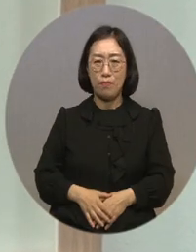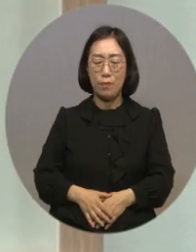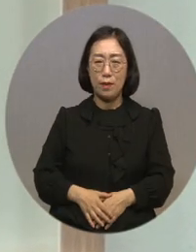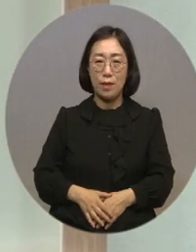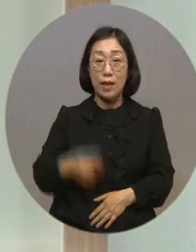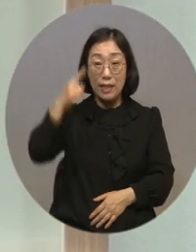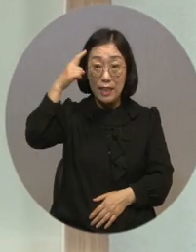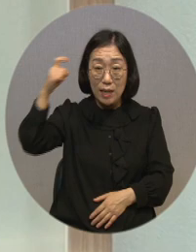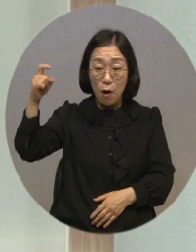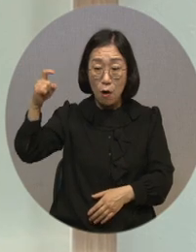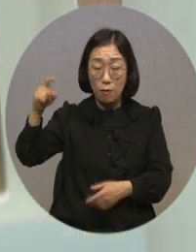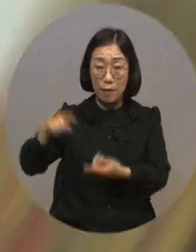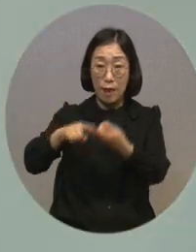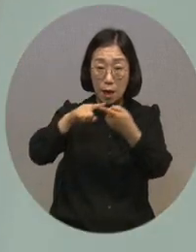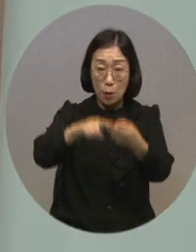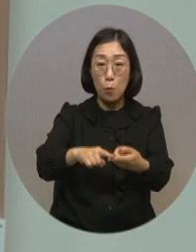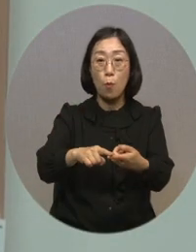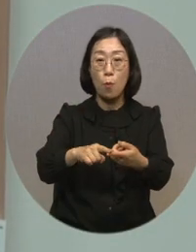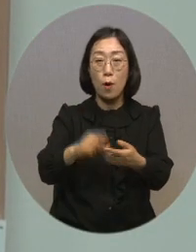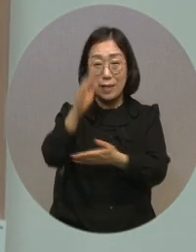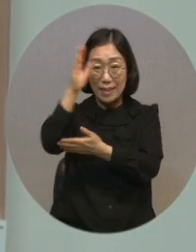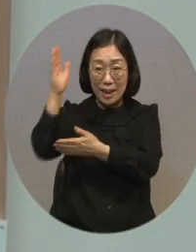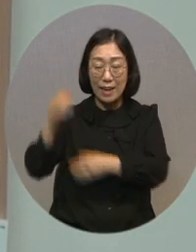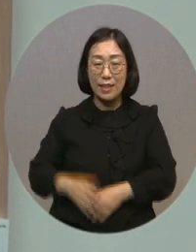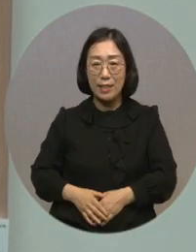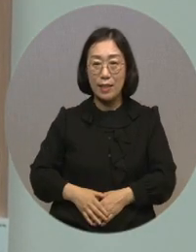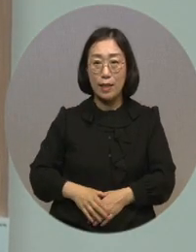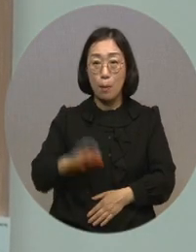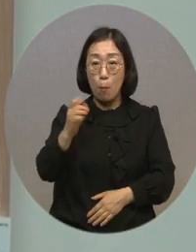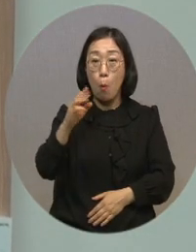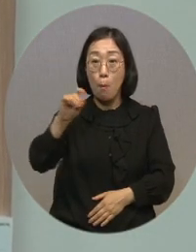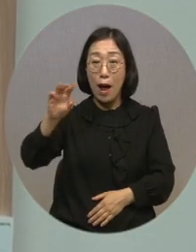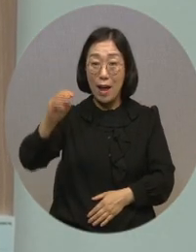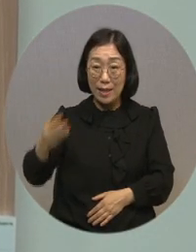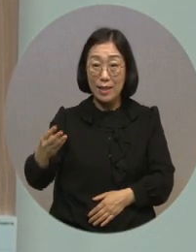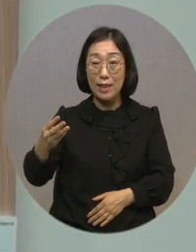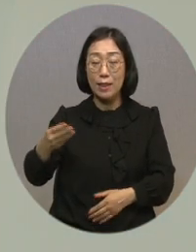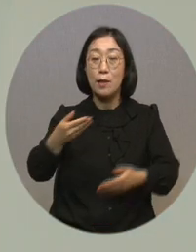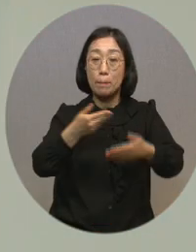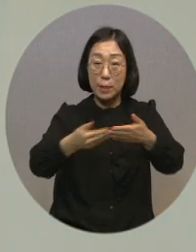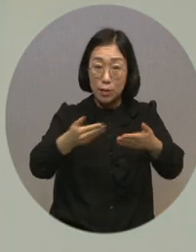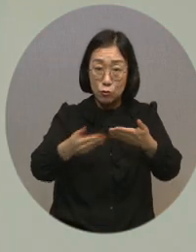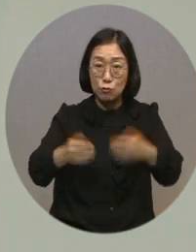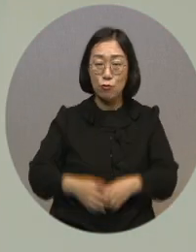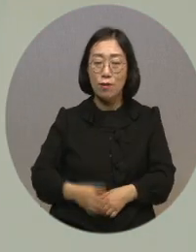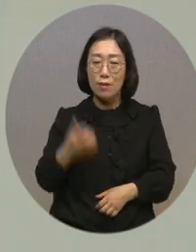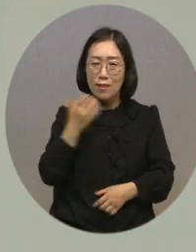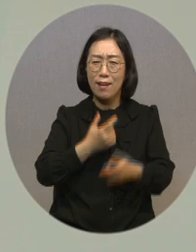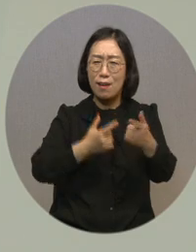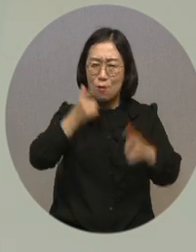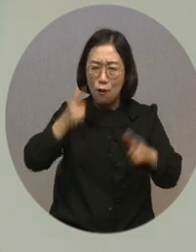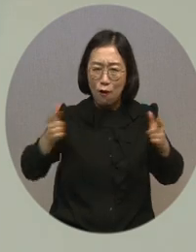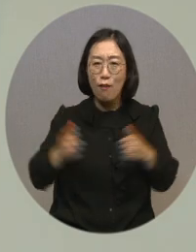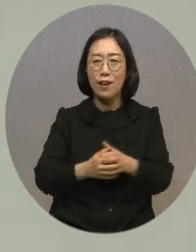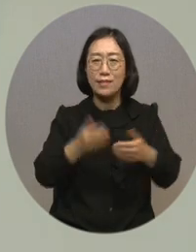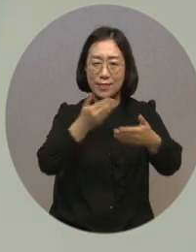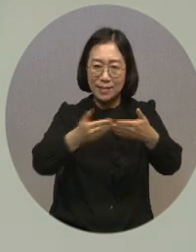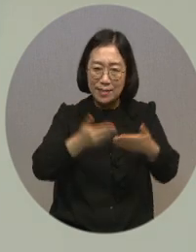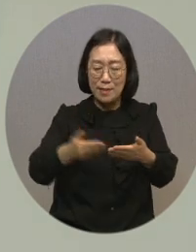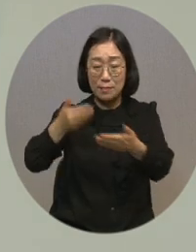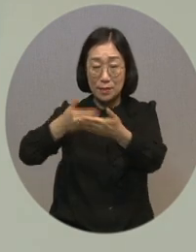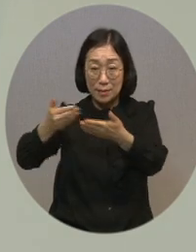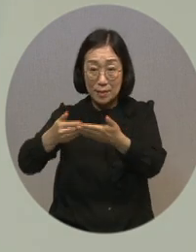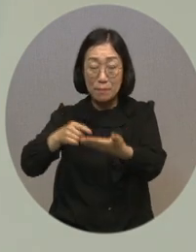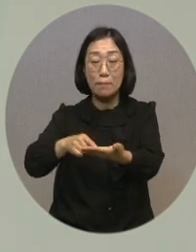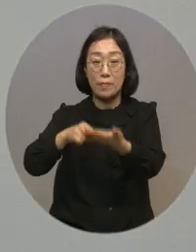이야기가 복지관 프로그램으로 진행되는 모바일 미술이라는 작업을 통해 알록달록 다양한 삶의 모습을 담은